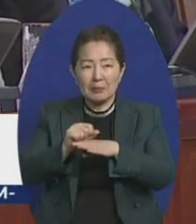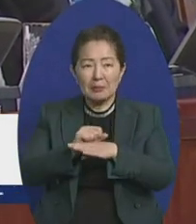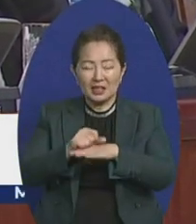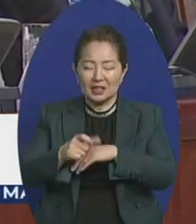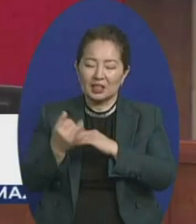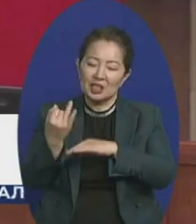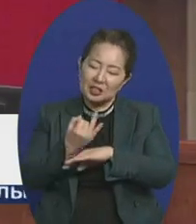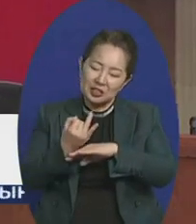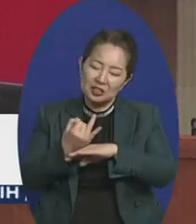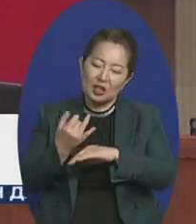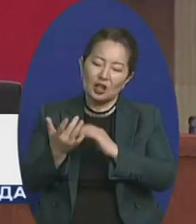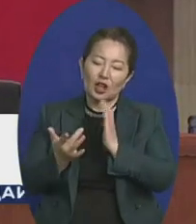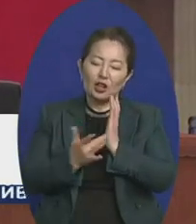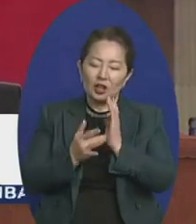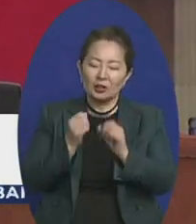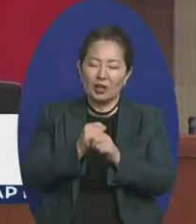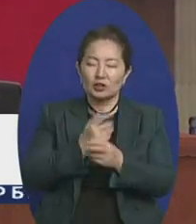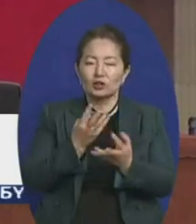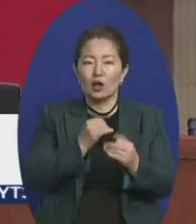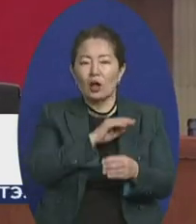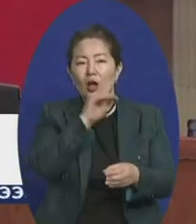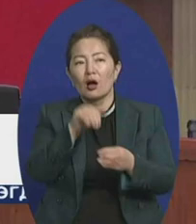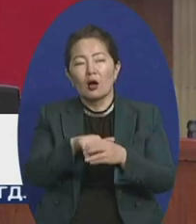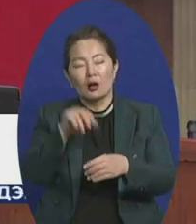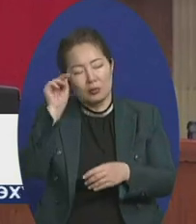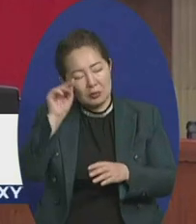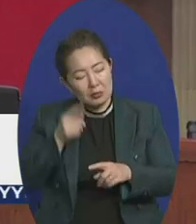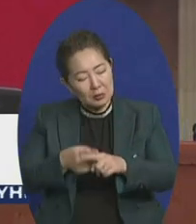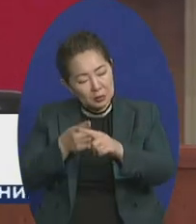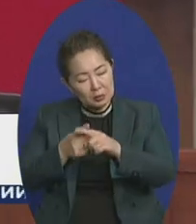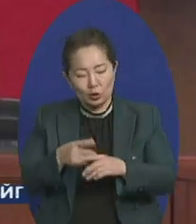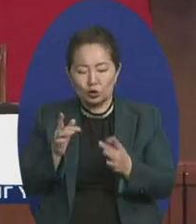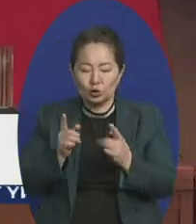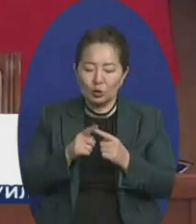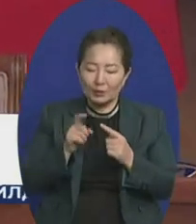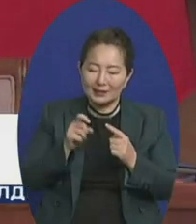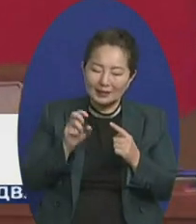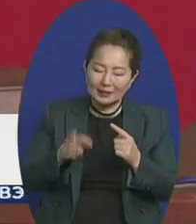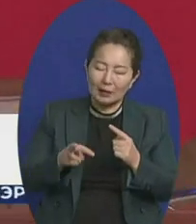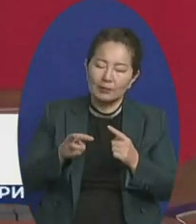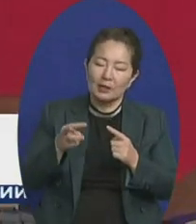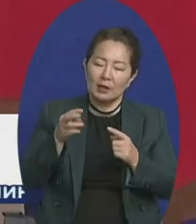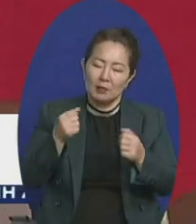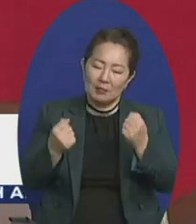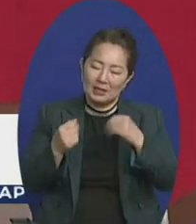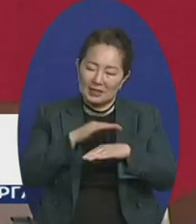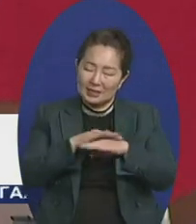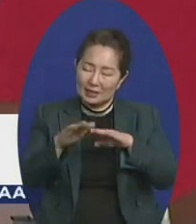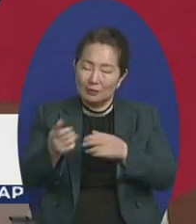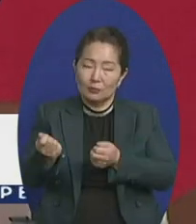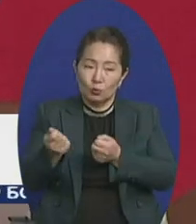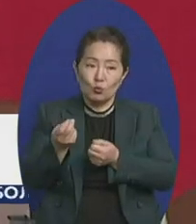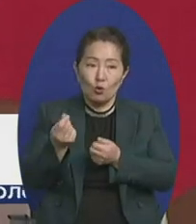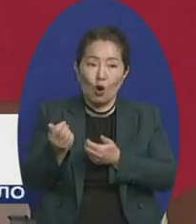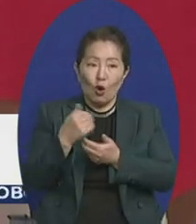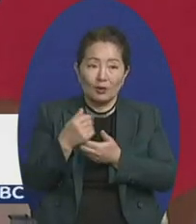технологи ажилтнуудын тоог нэмэгдүүлэх төмөр зам автозамын салбарт тус улсын хөрөнгө оруулалтыг татах зам тээврийн салбарын